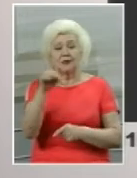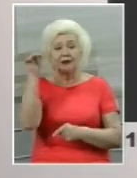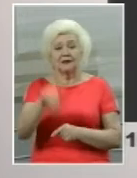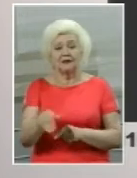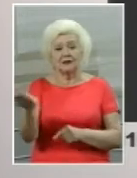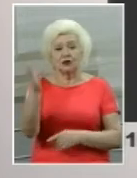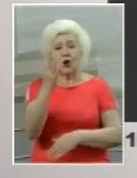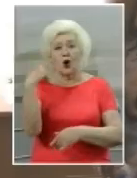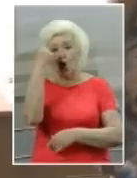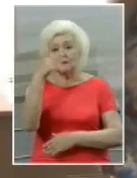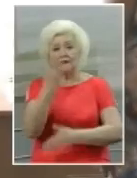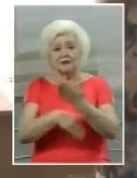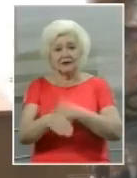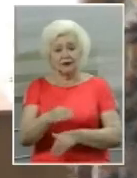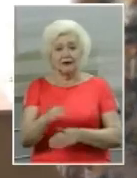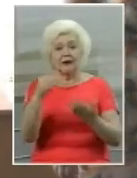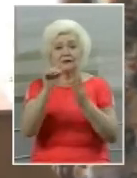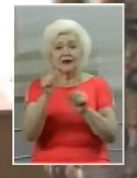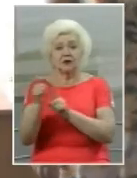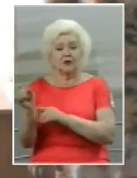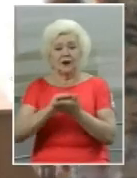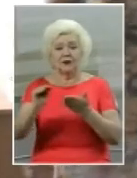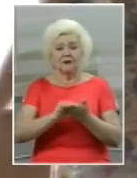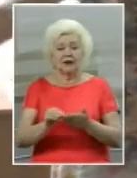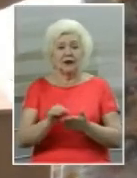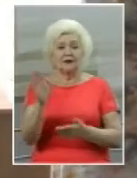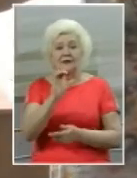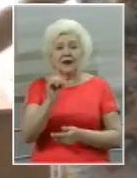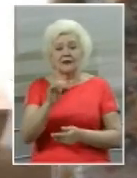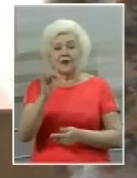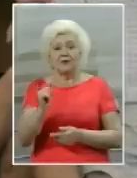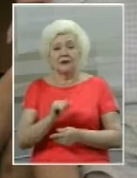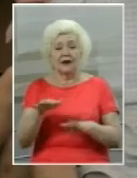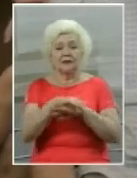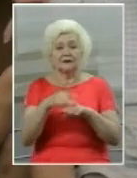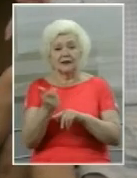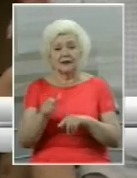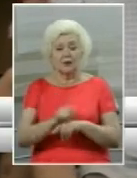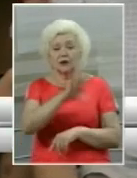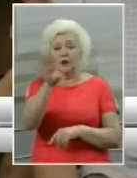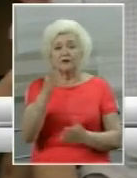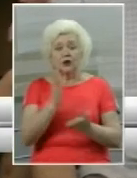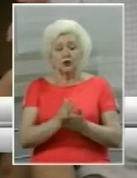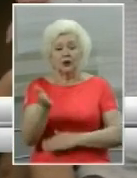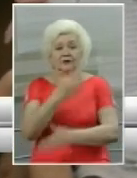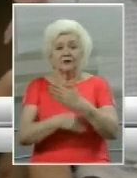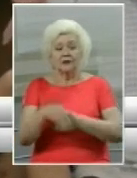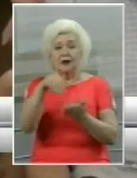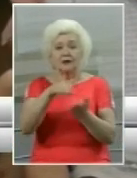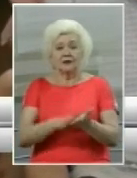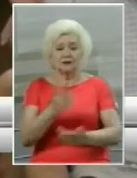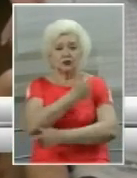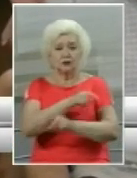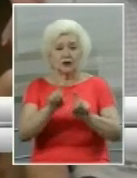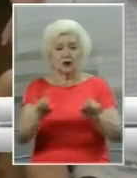з інвалідністю. За словами аналітика проєкту Євгенії Вірліч, цифра більша, бо не всі, хто має вади, реєструються у лікарнях.